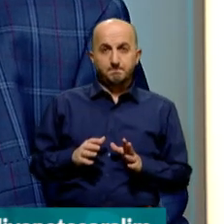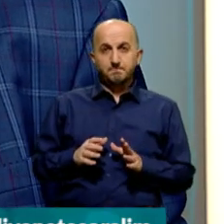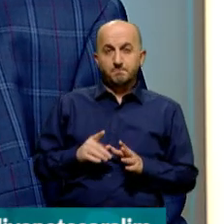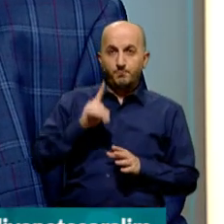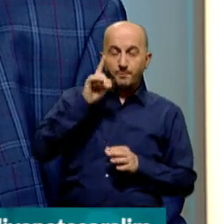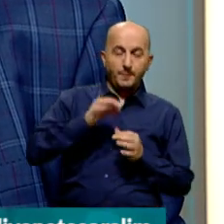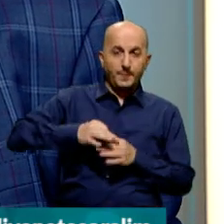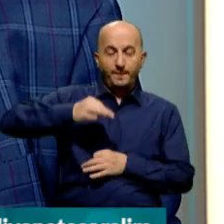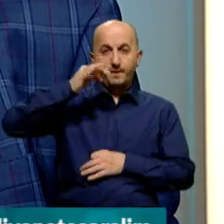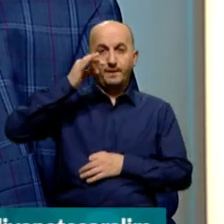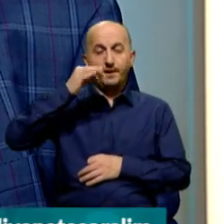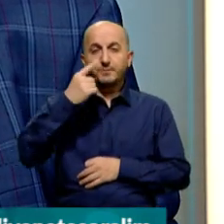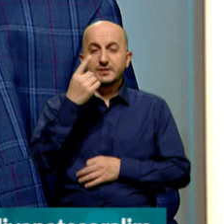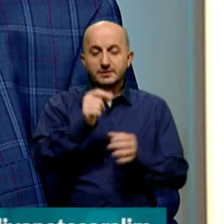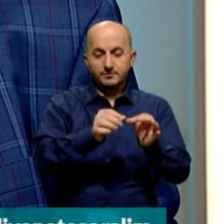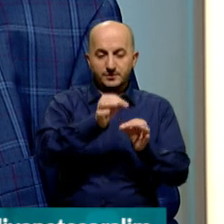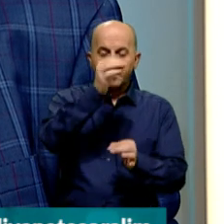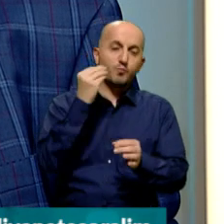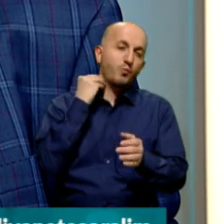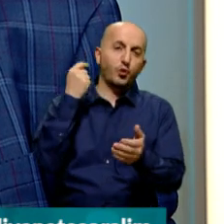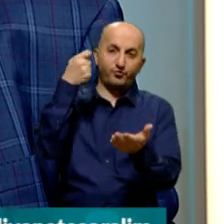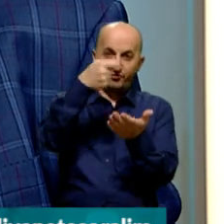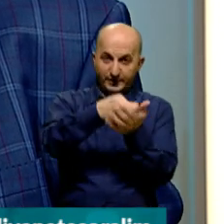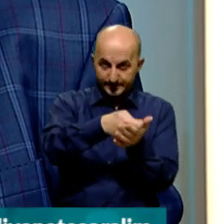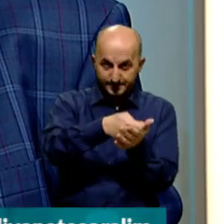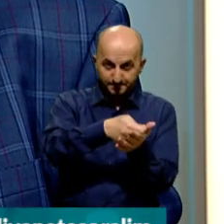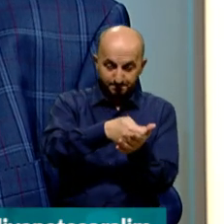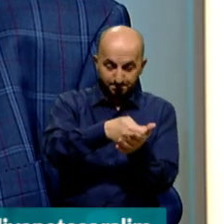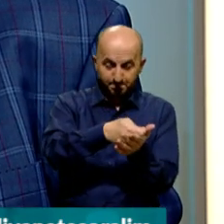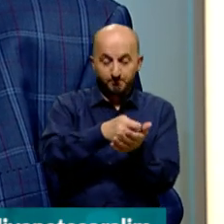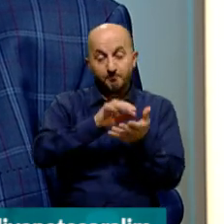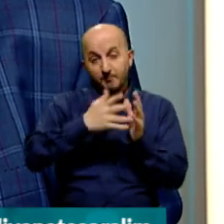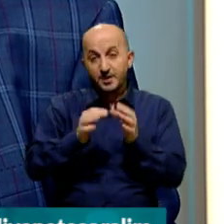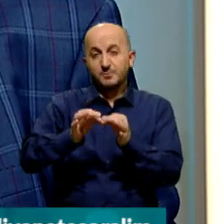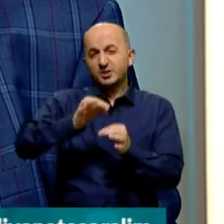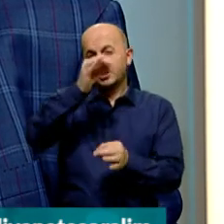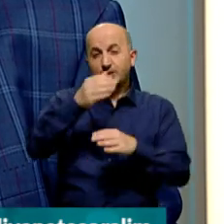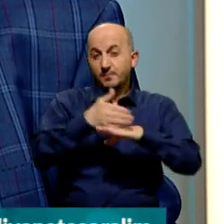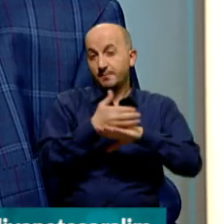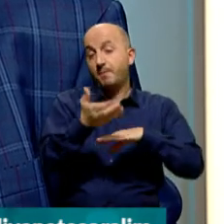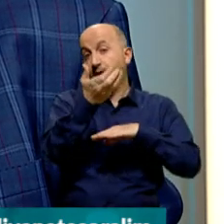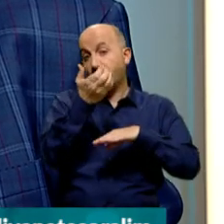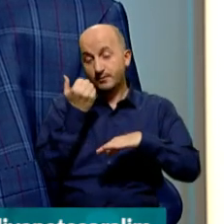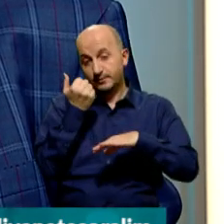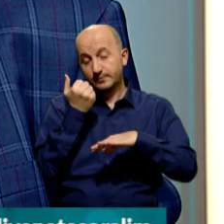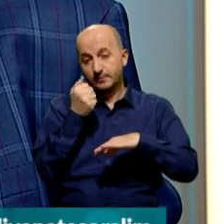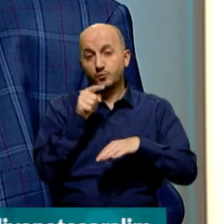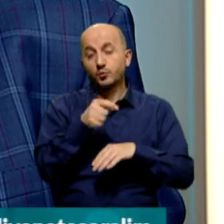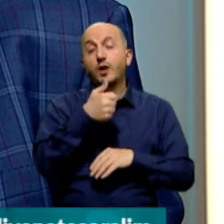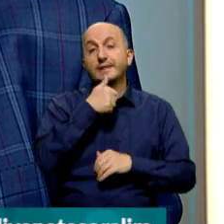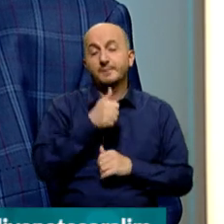kişi birine borç verdi ve veya birinden bir mal aldı. Hı hı. Bu adam